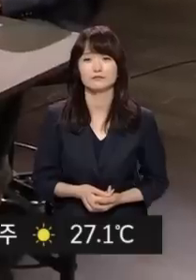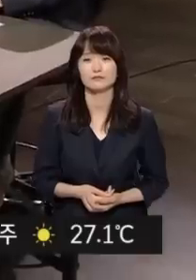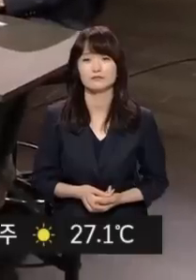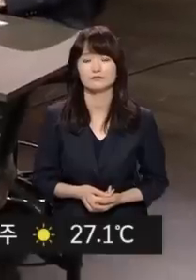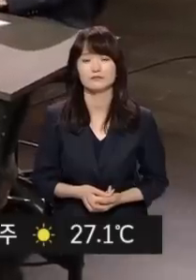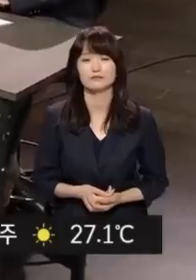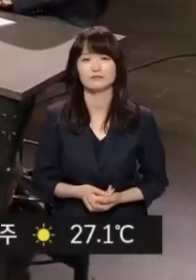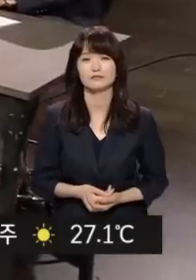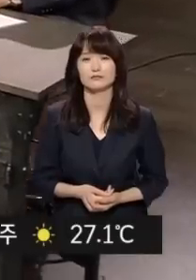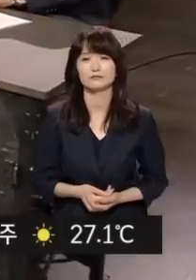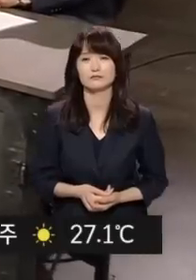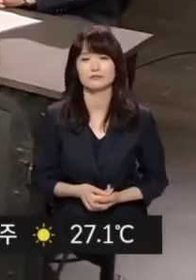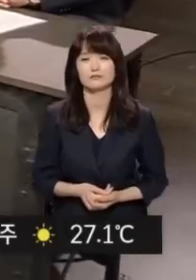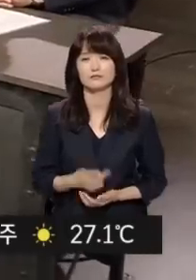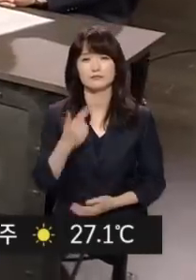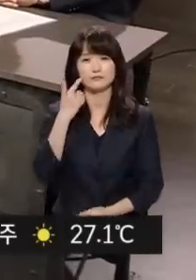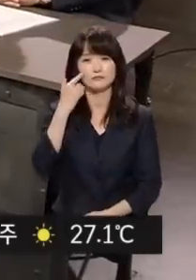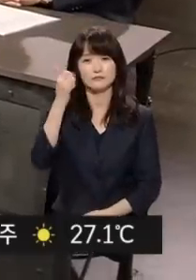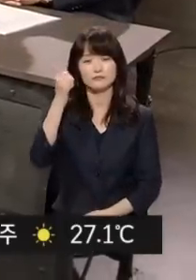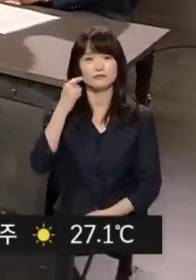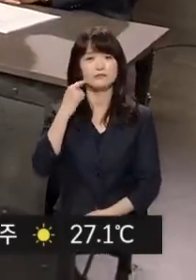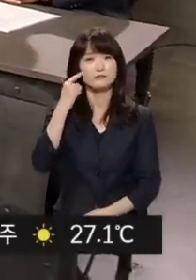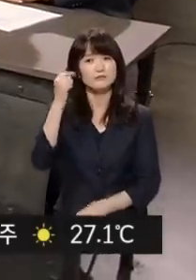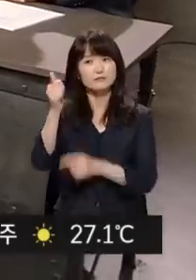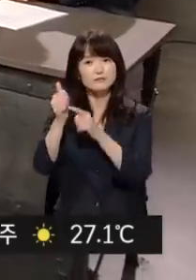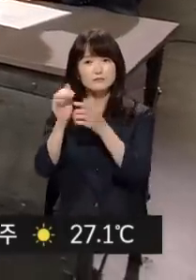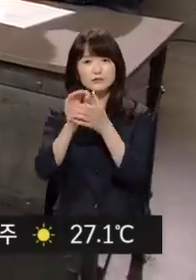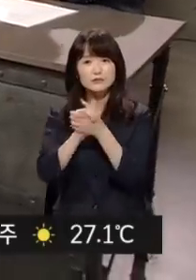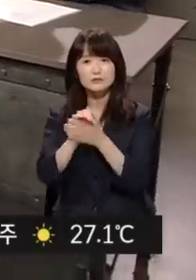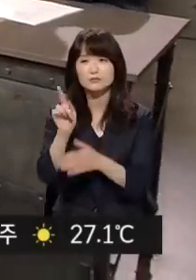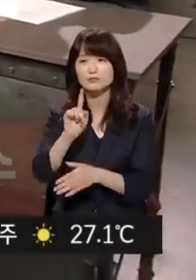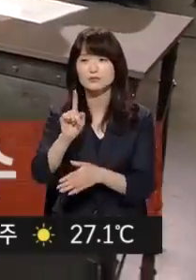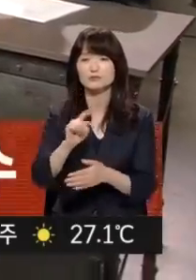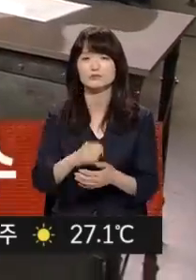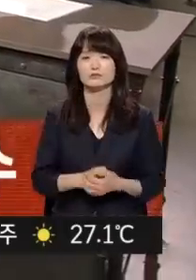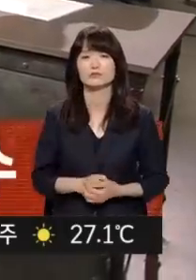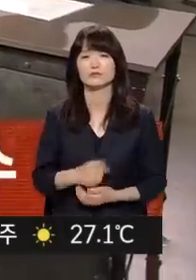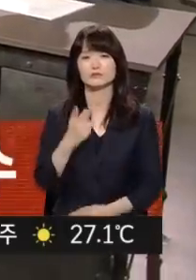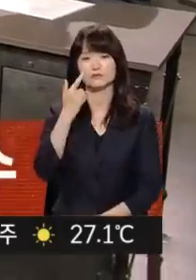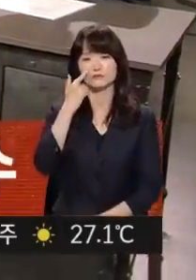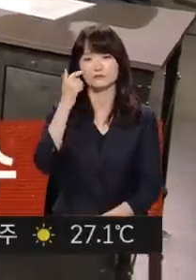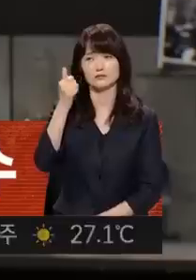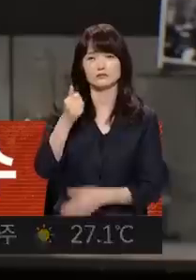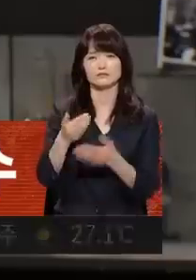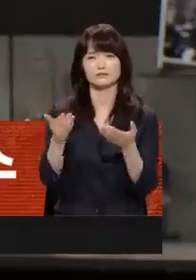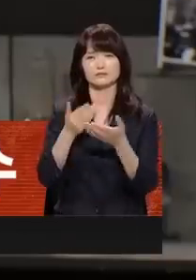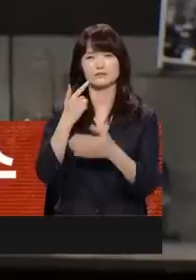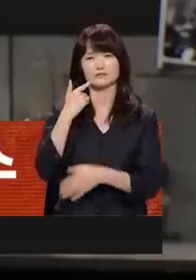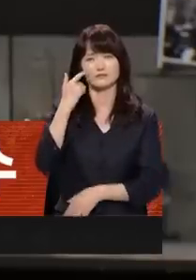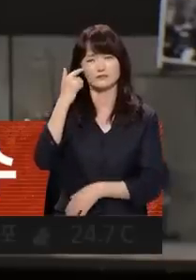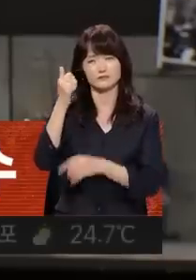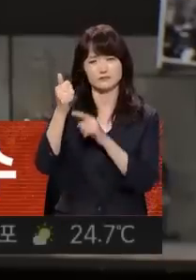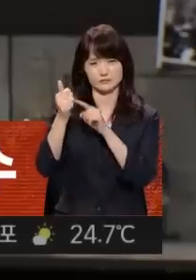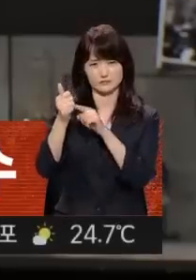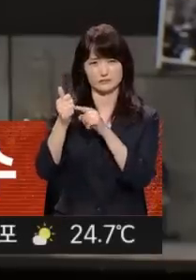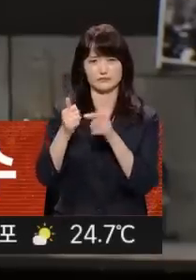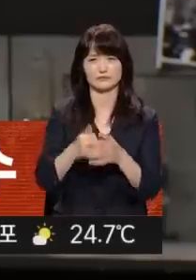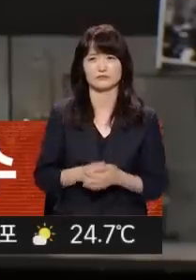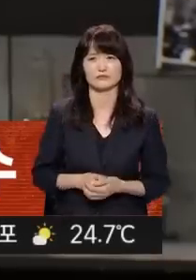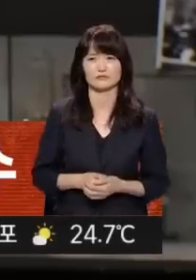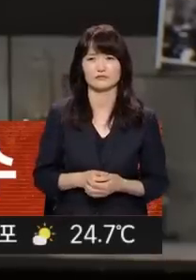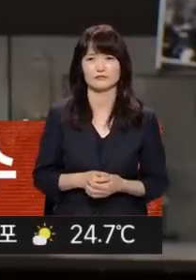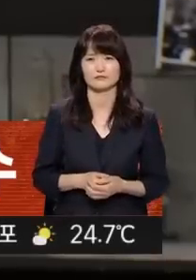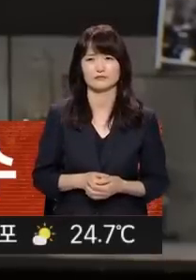자 양변호사님 목사로서 그리고 기도 이거 무슨 얘기죠 아버지 직업이 목사였습니다 그리고